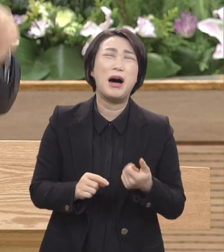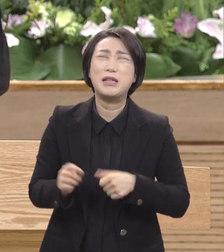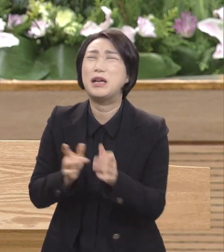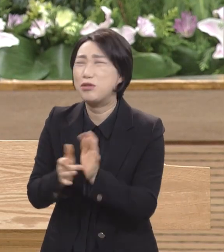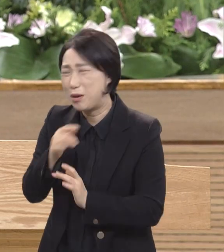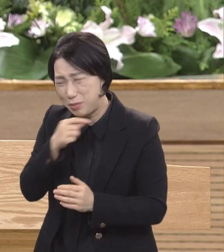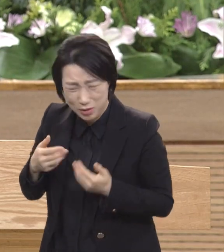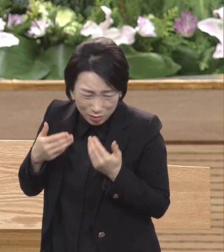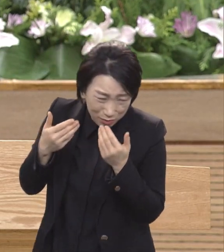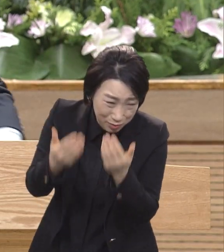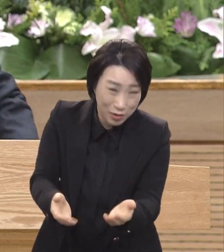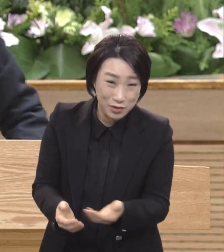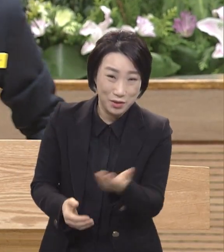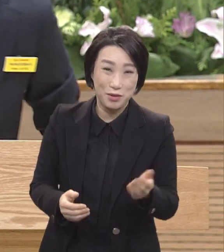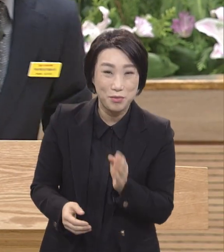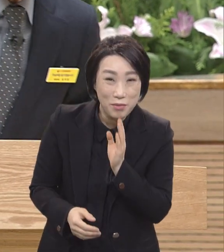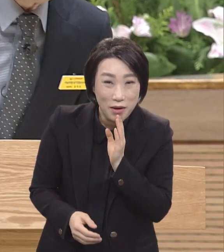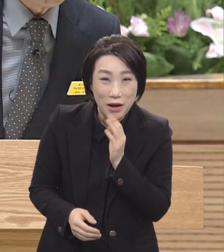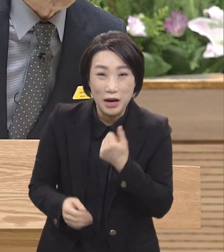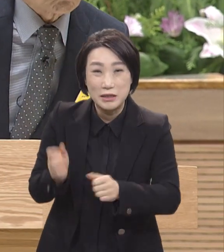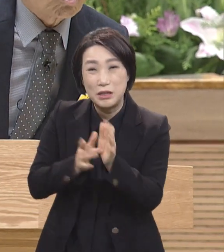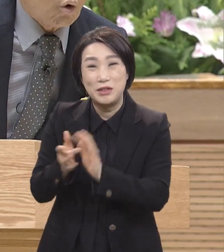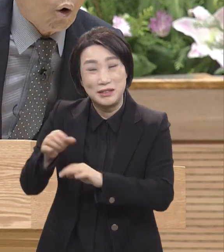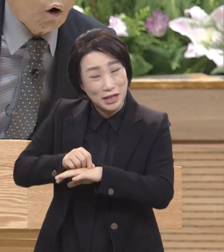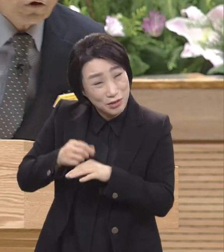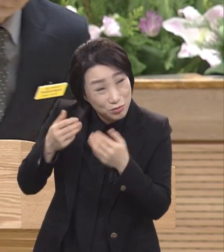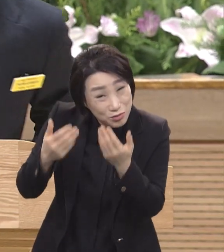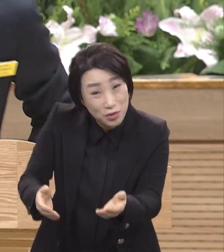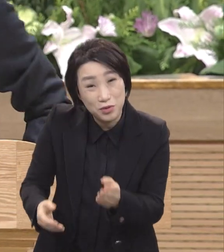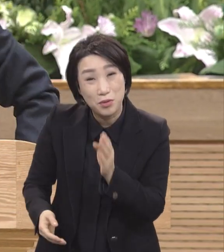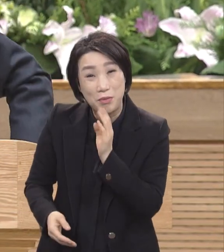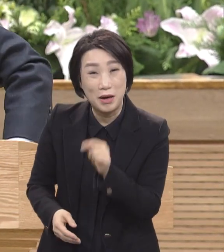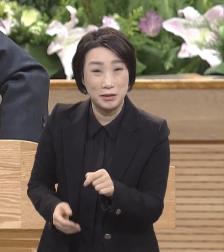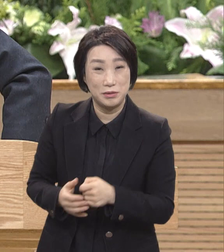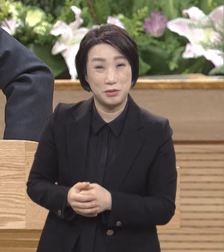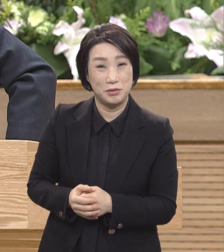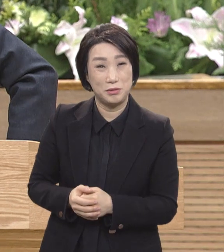피로 주었고 아들의 살로 주었고